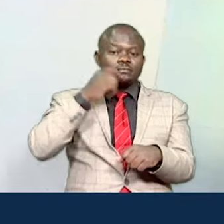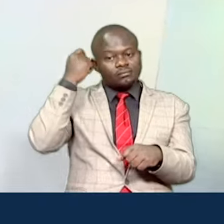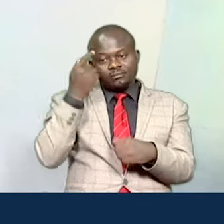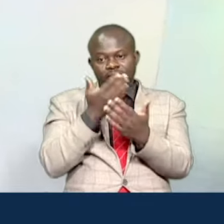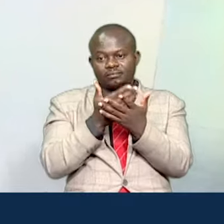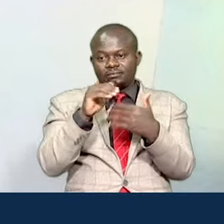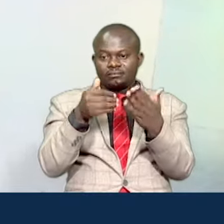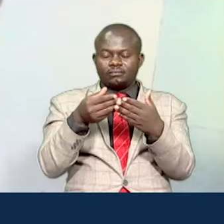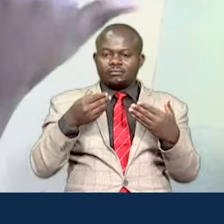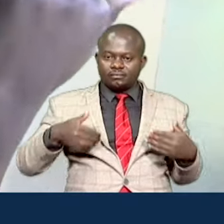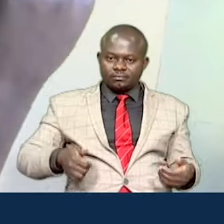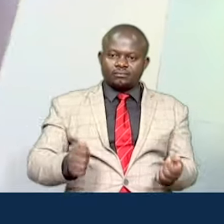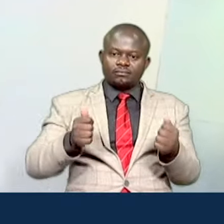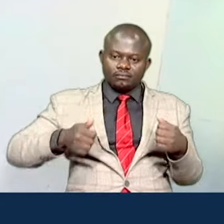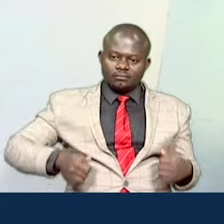ko baduha utugare